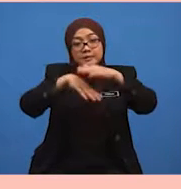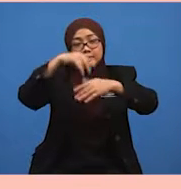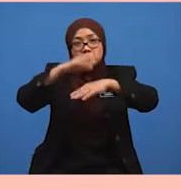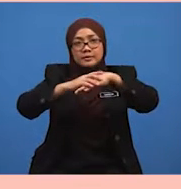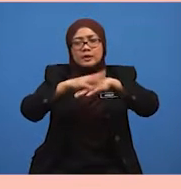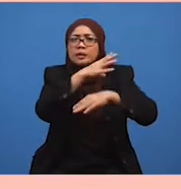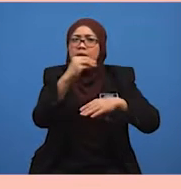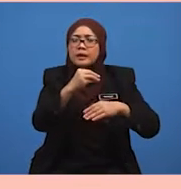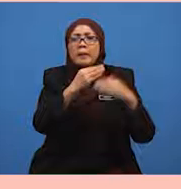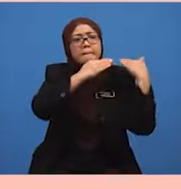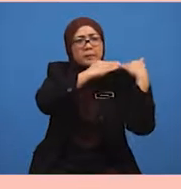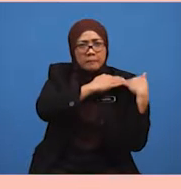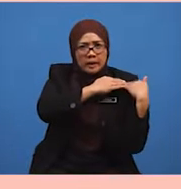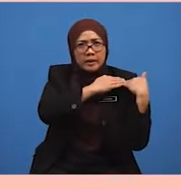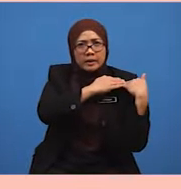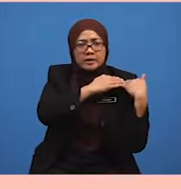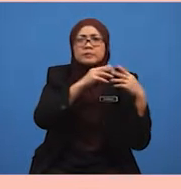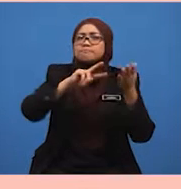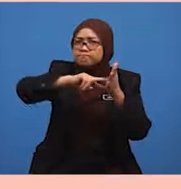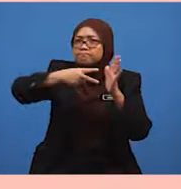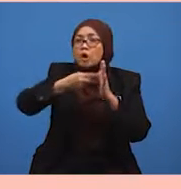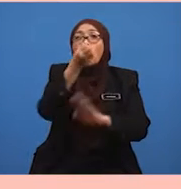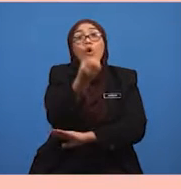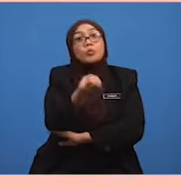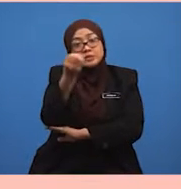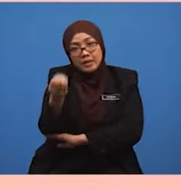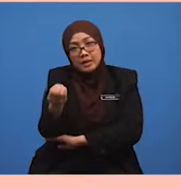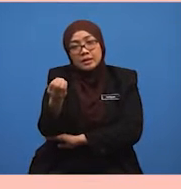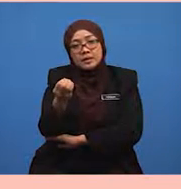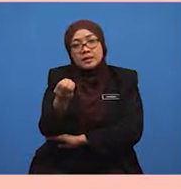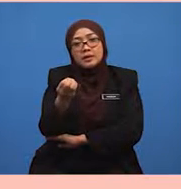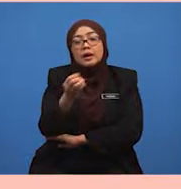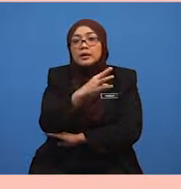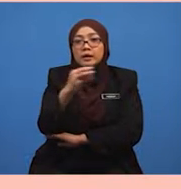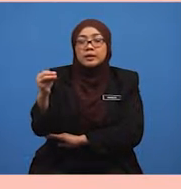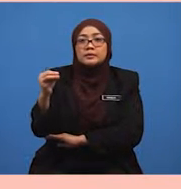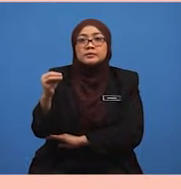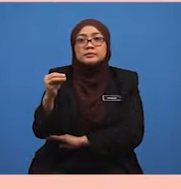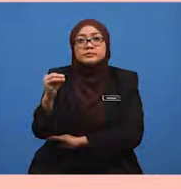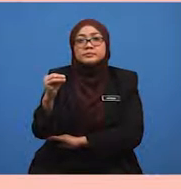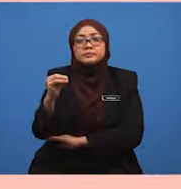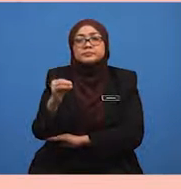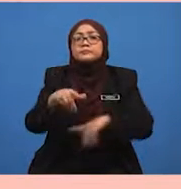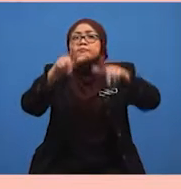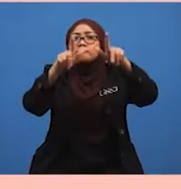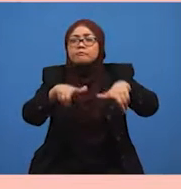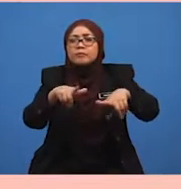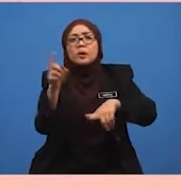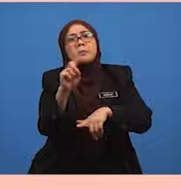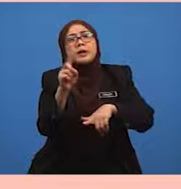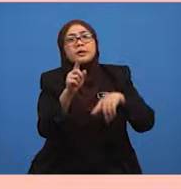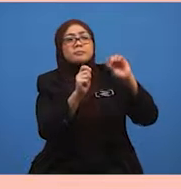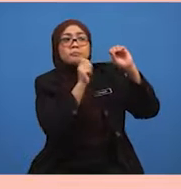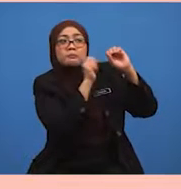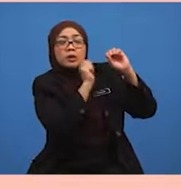satu objek yang akan dikenakan daya. Sebagai contoh, kedudukan di mana paku berada